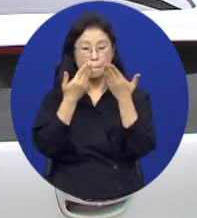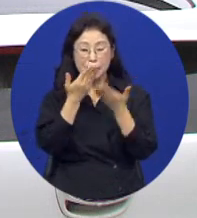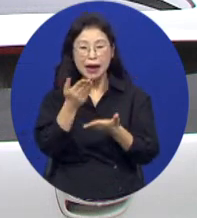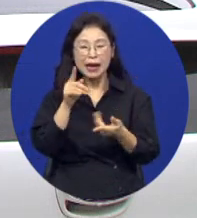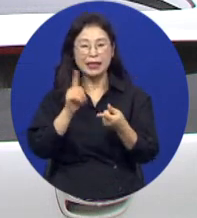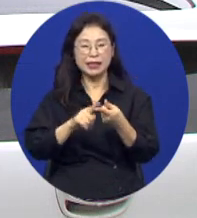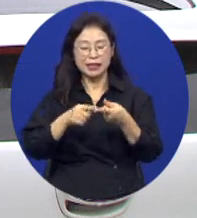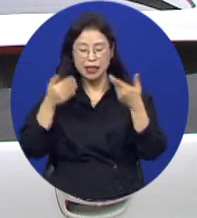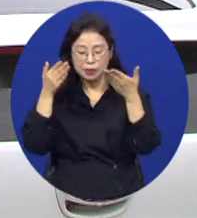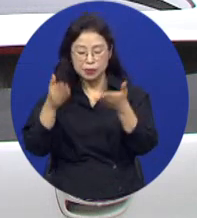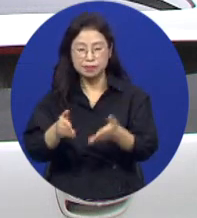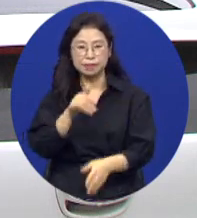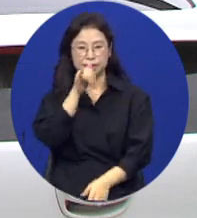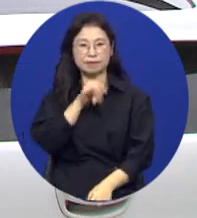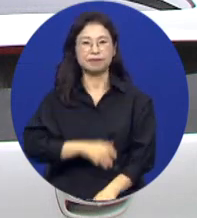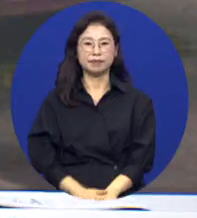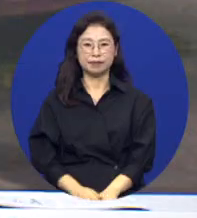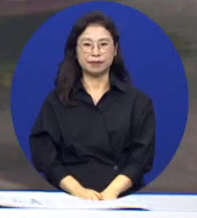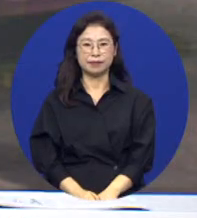MBC 뉴스 조윤호입니다